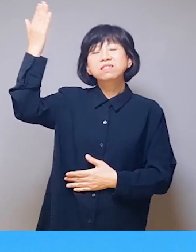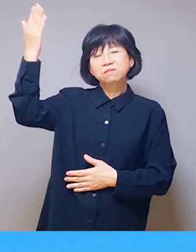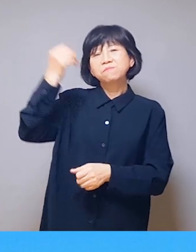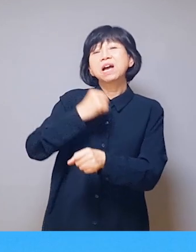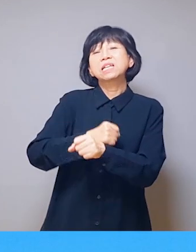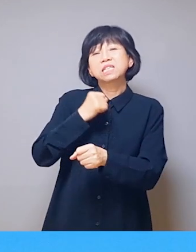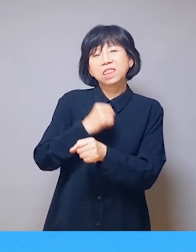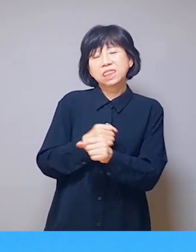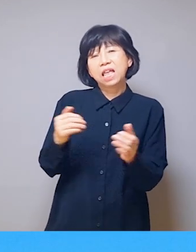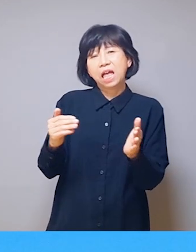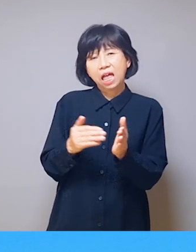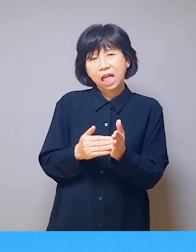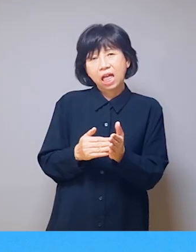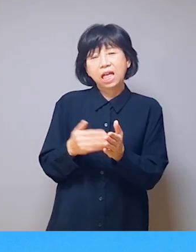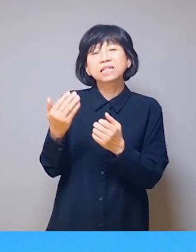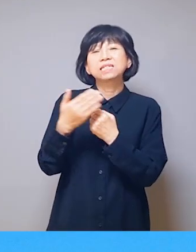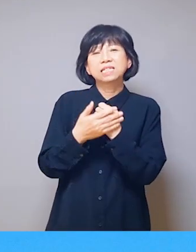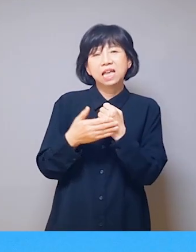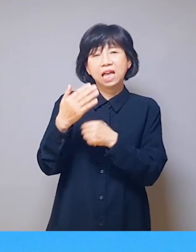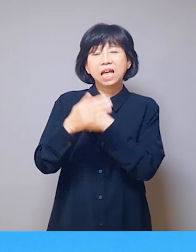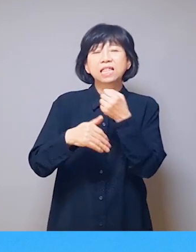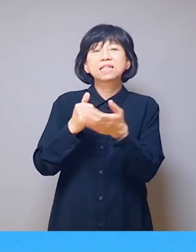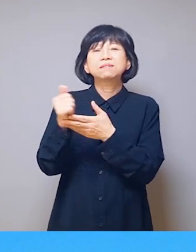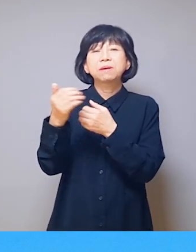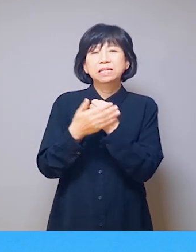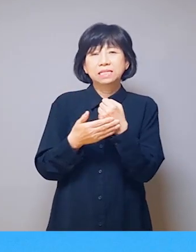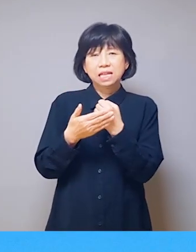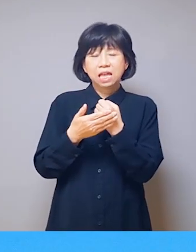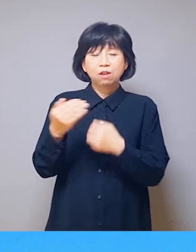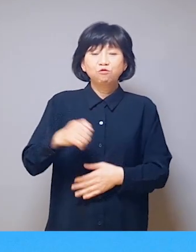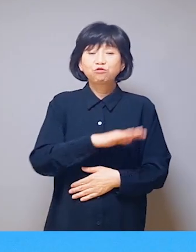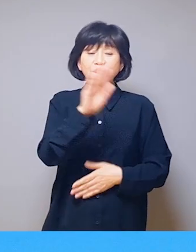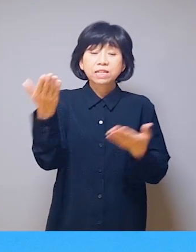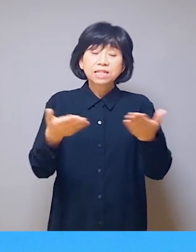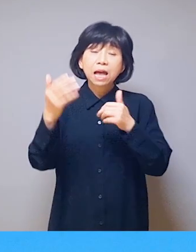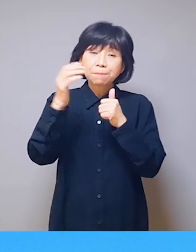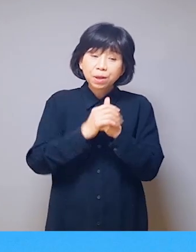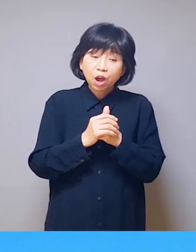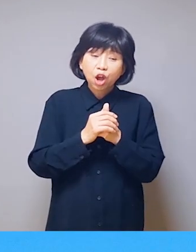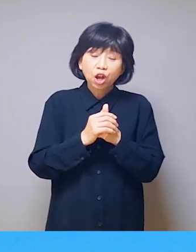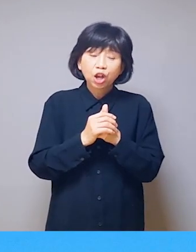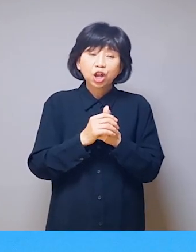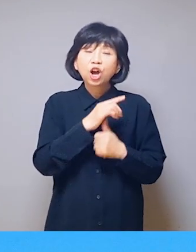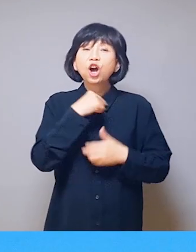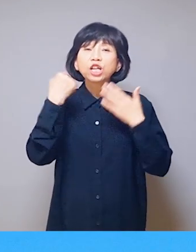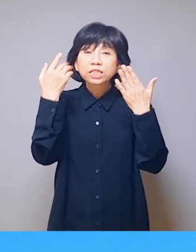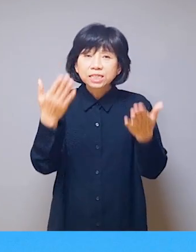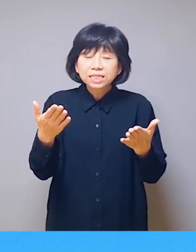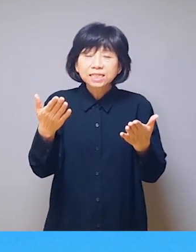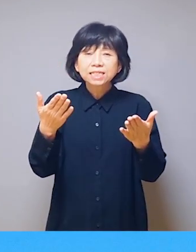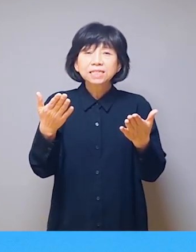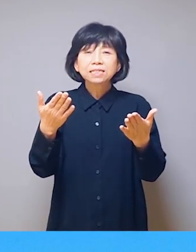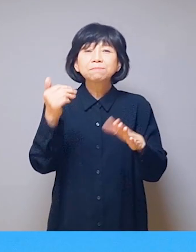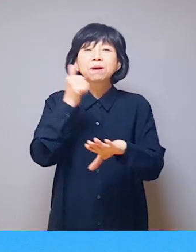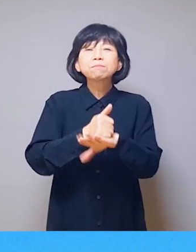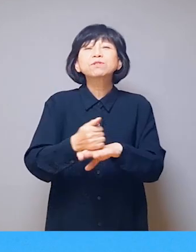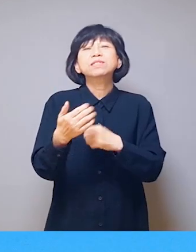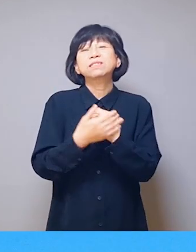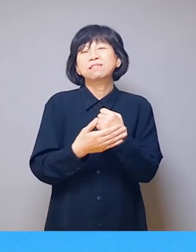은혜라고 하는 겁니다. 우리의 사명과 헌신은 은혜로 완성되는 줄 믿습니다.